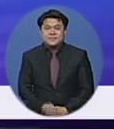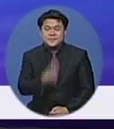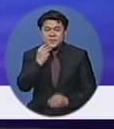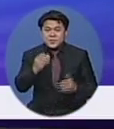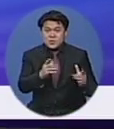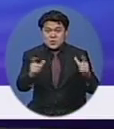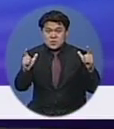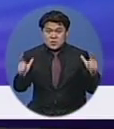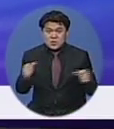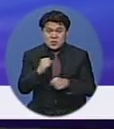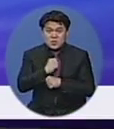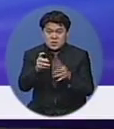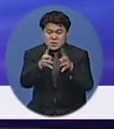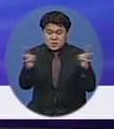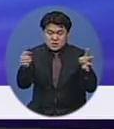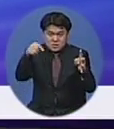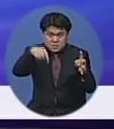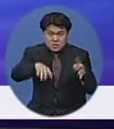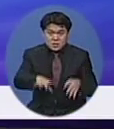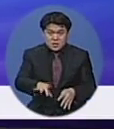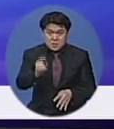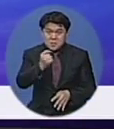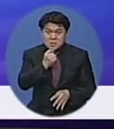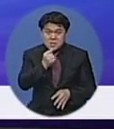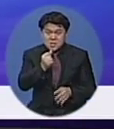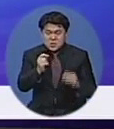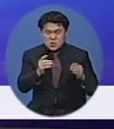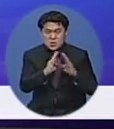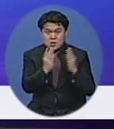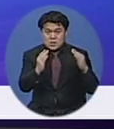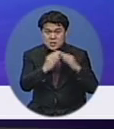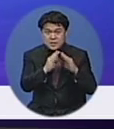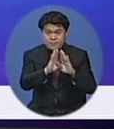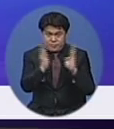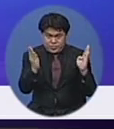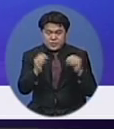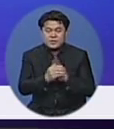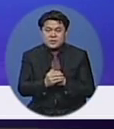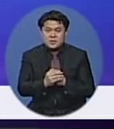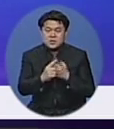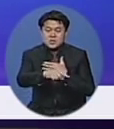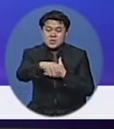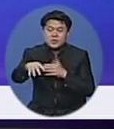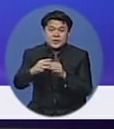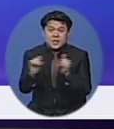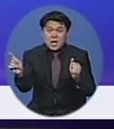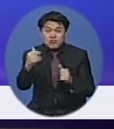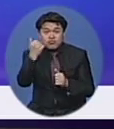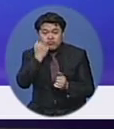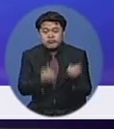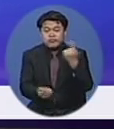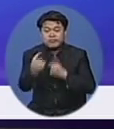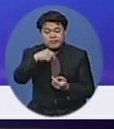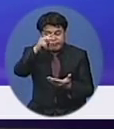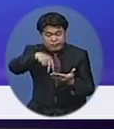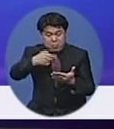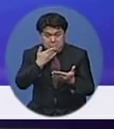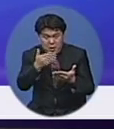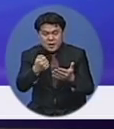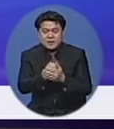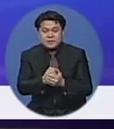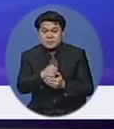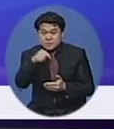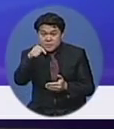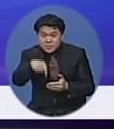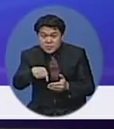경기도 내 군인 아파트에 처음으로 작은 도서관이 문을 열었습니다. 지역 주민이라면 누구나 이용할 수 있는데요.